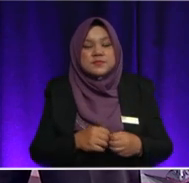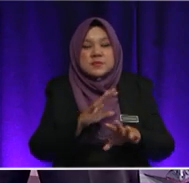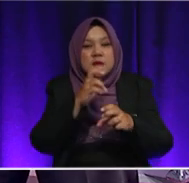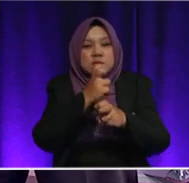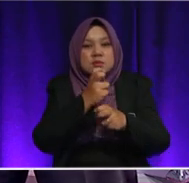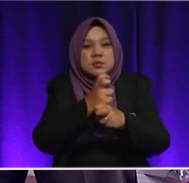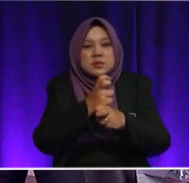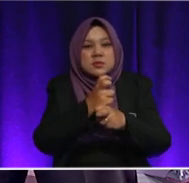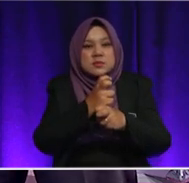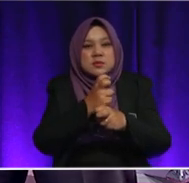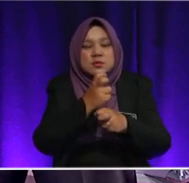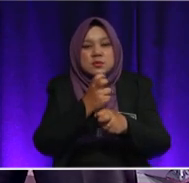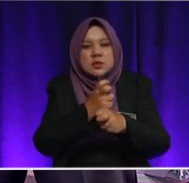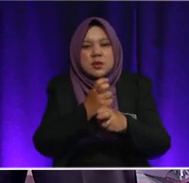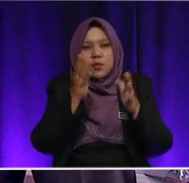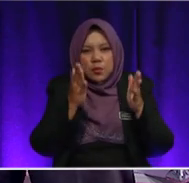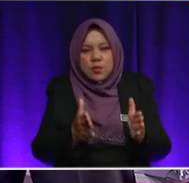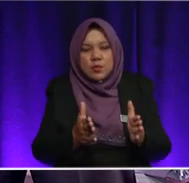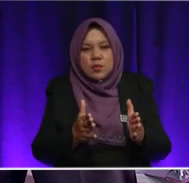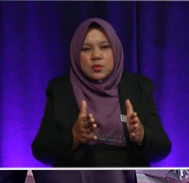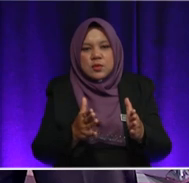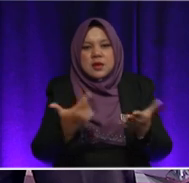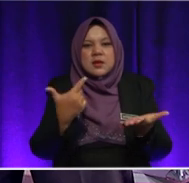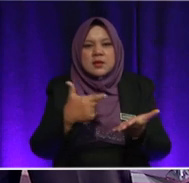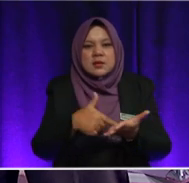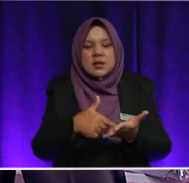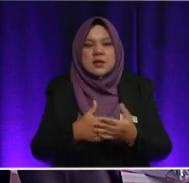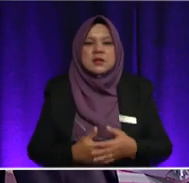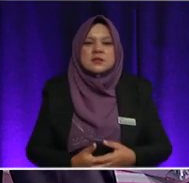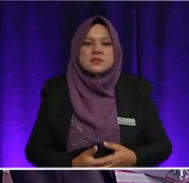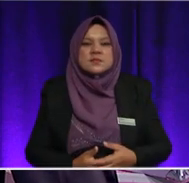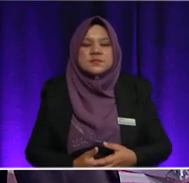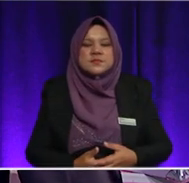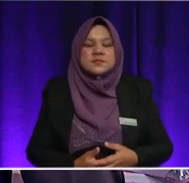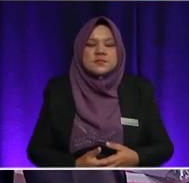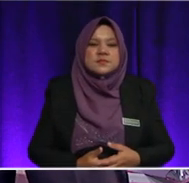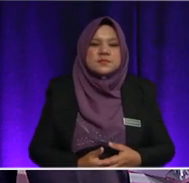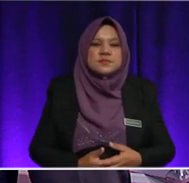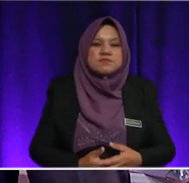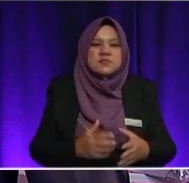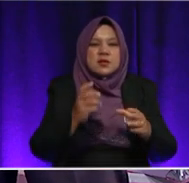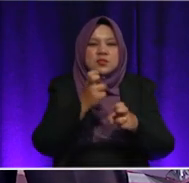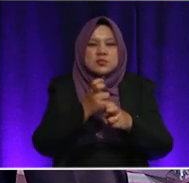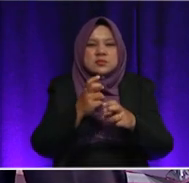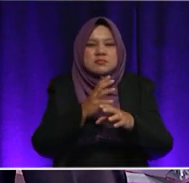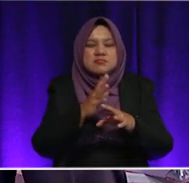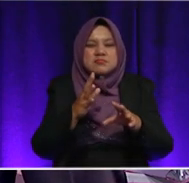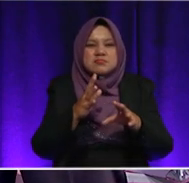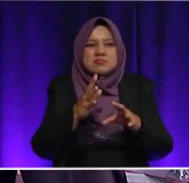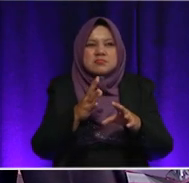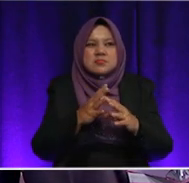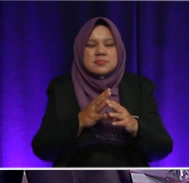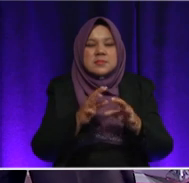sikap yang kurang bagus sebenarnya bagus tapi kurang bagus sakit nah waktu kita tidak susah kita naik tumpah tapi kita